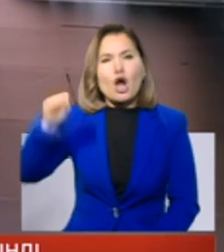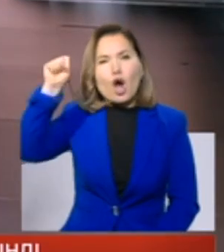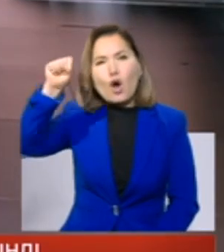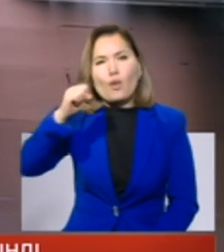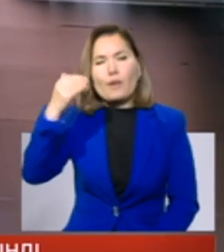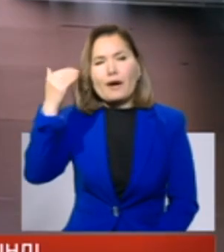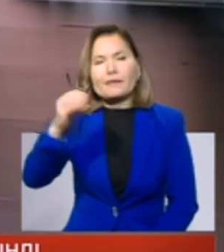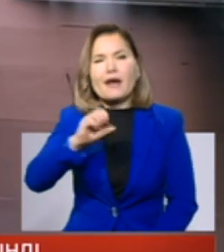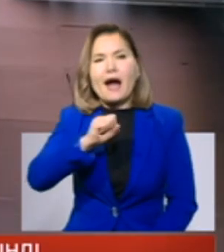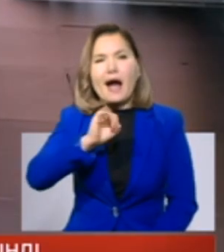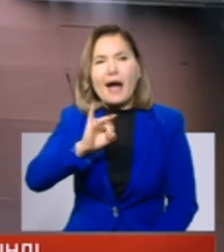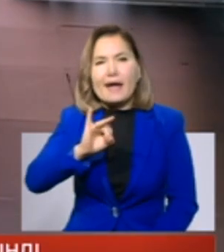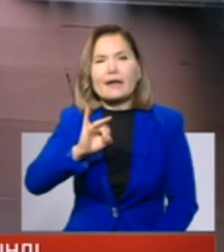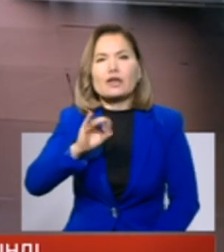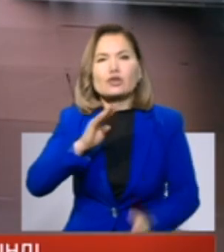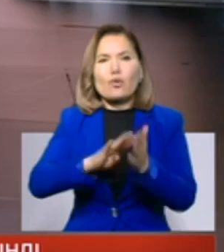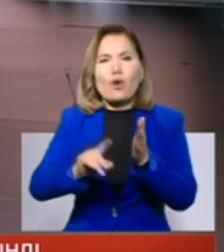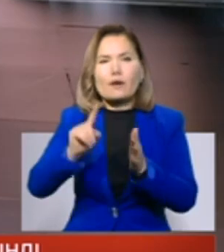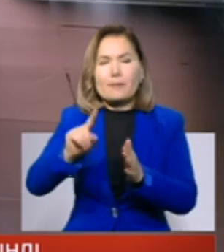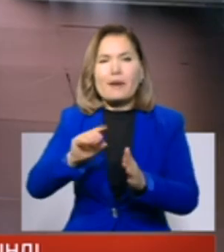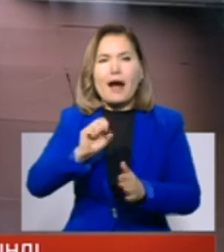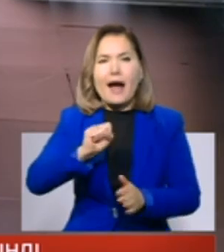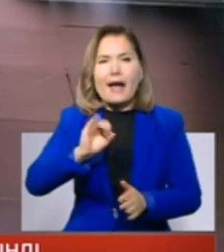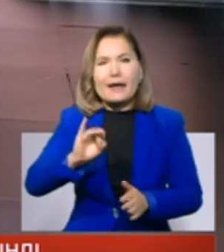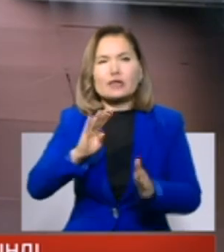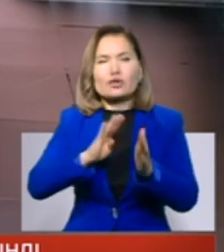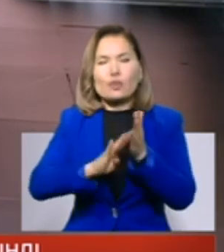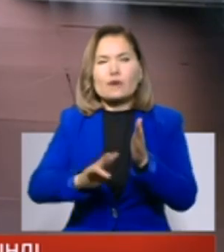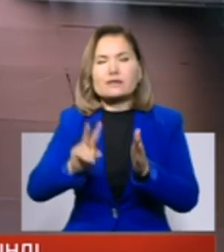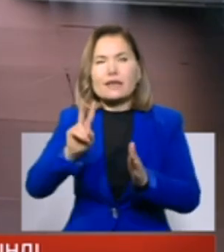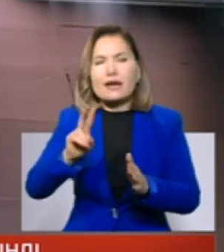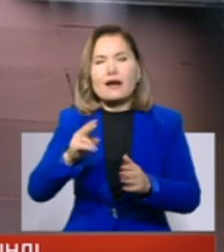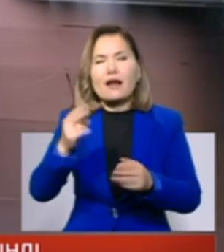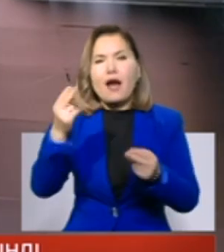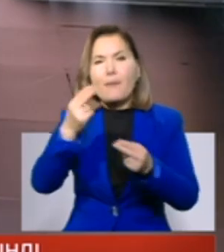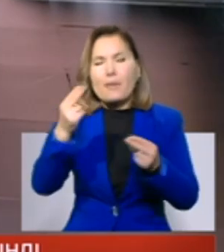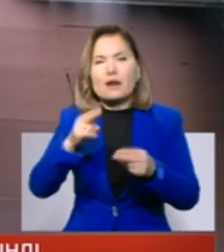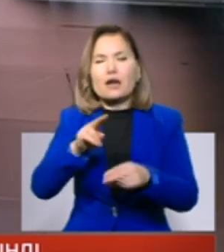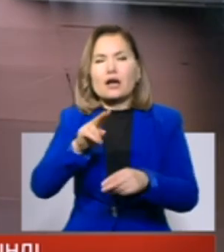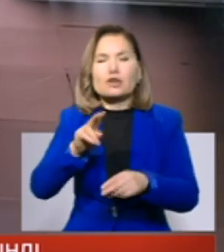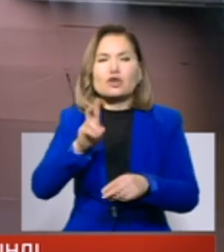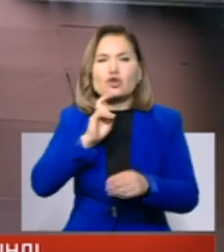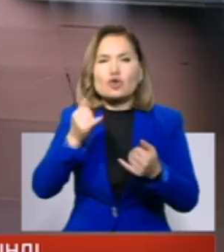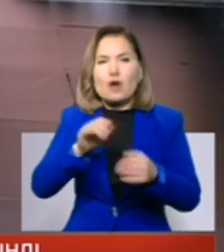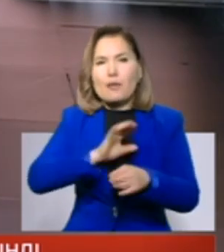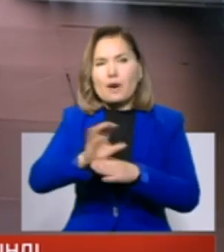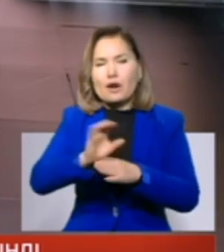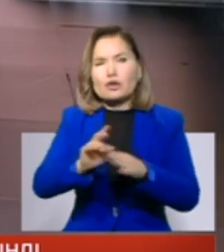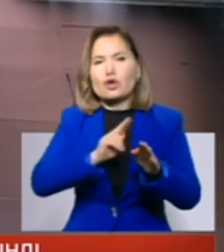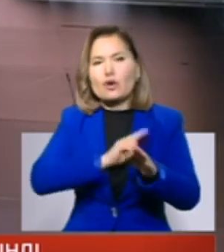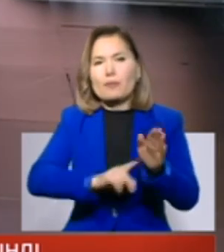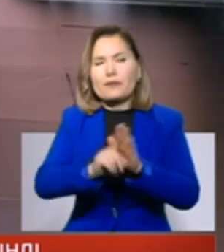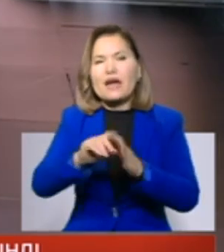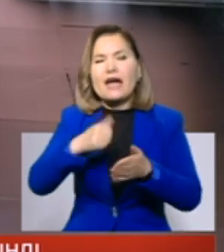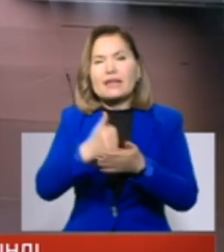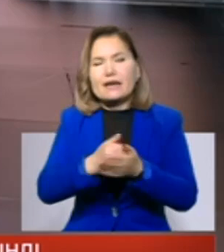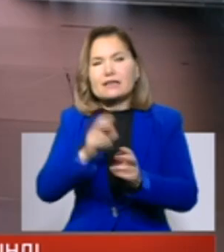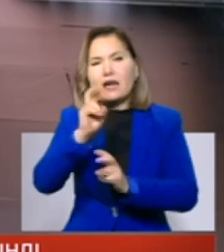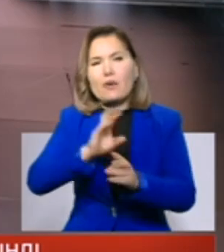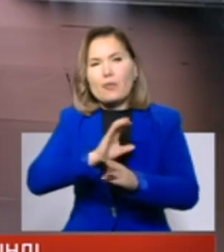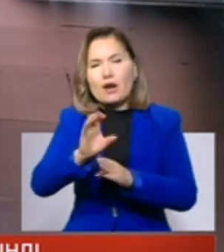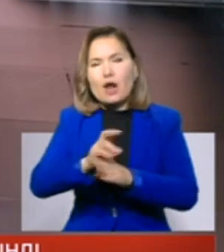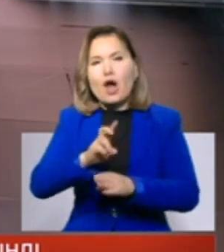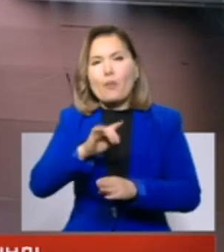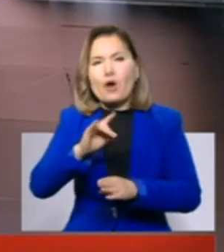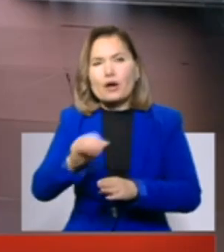Өзбекстан АИ-91 және АИ-92 маркалы бензинді өндіруді қолға алмақ. Елдегі жанармай шығаратын негізгі кәсіпорының бірі